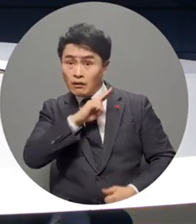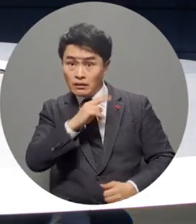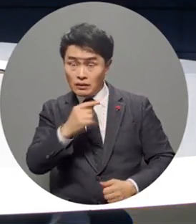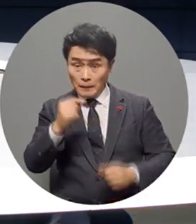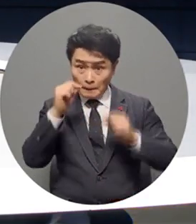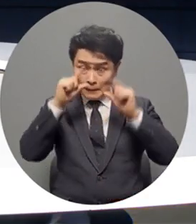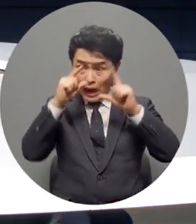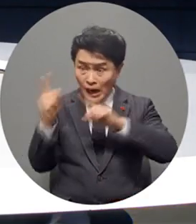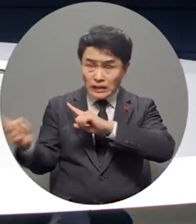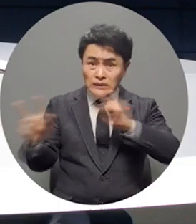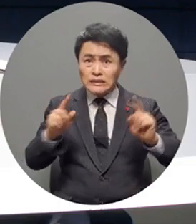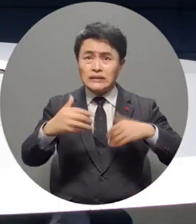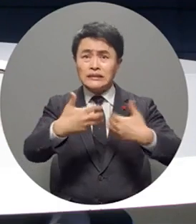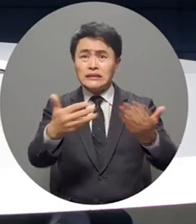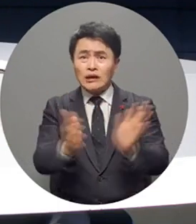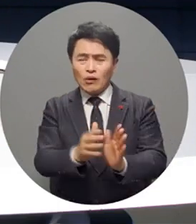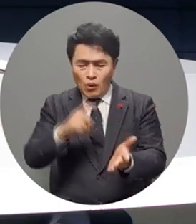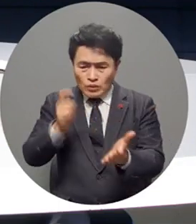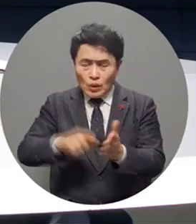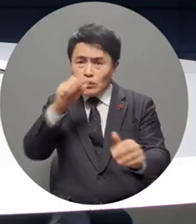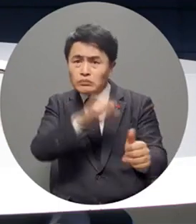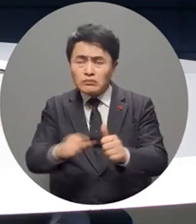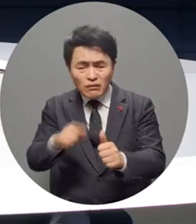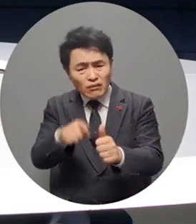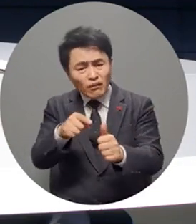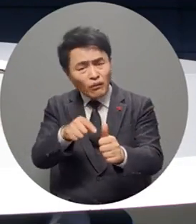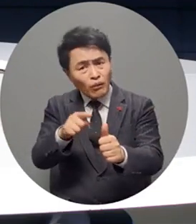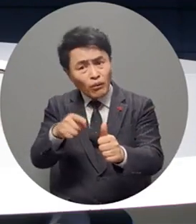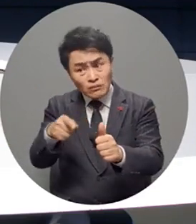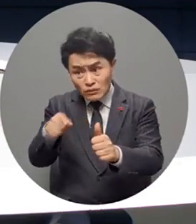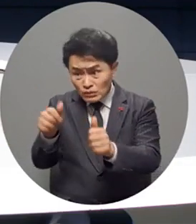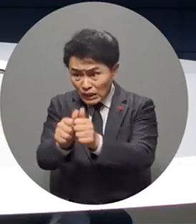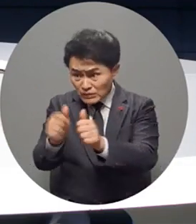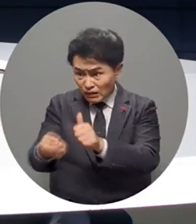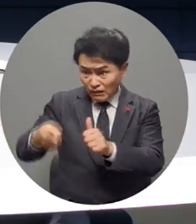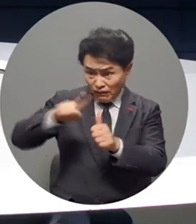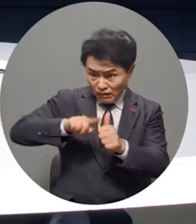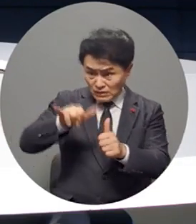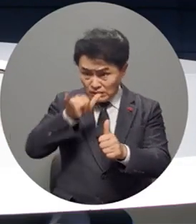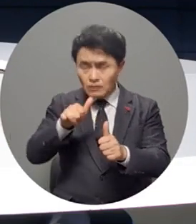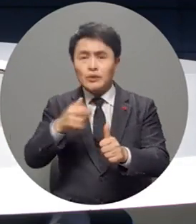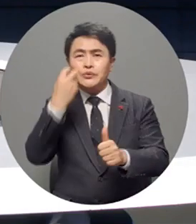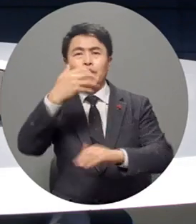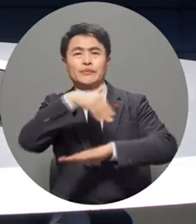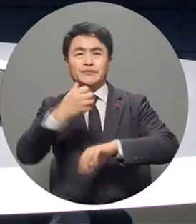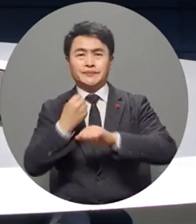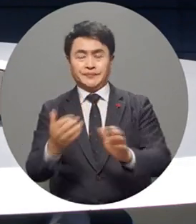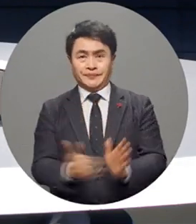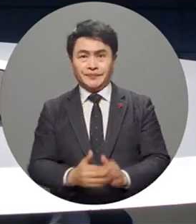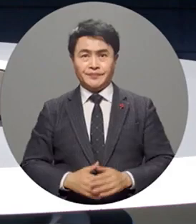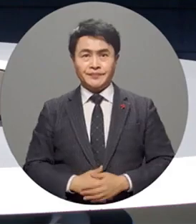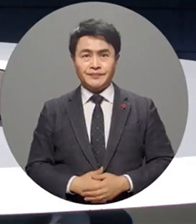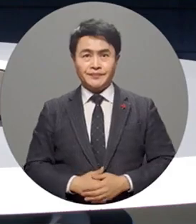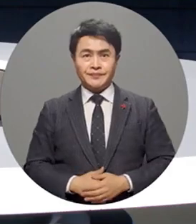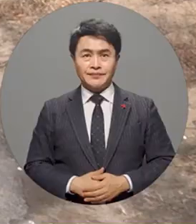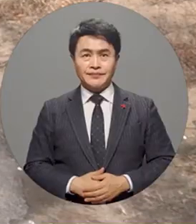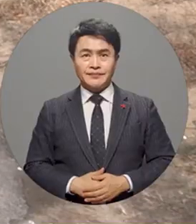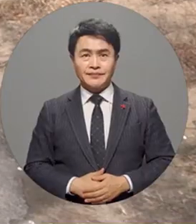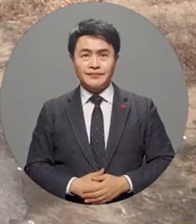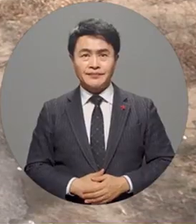남성을 긴급 체포한 경찰은 또 다른 남성의 범행 가담 여부 등을 조사할 계획입니다. 김현지 기자의 보도입니다.